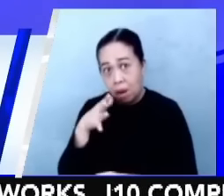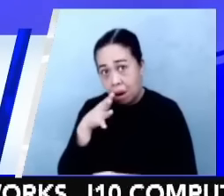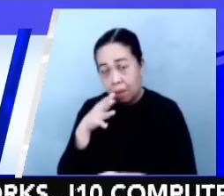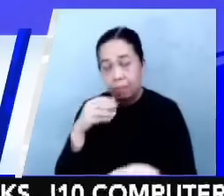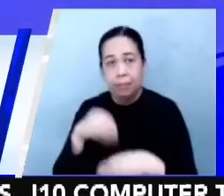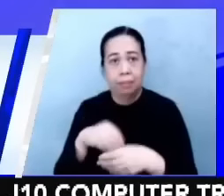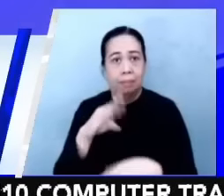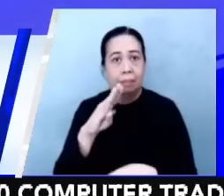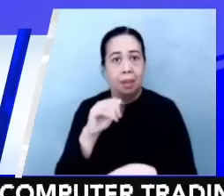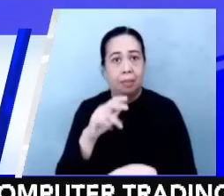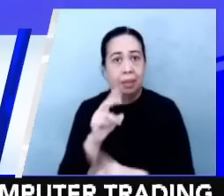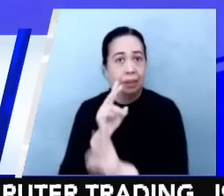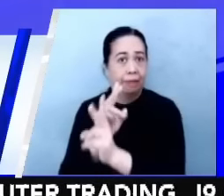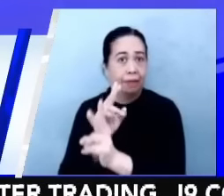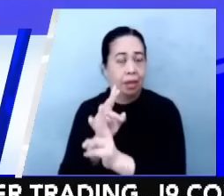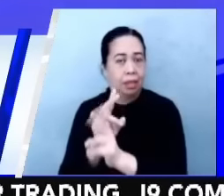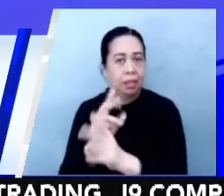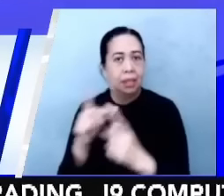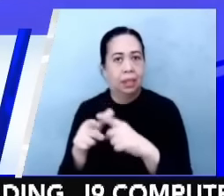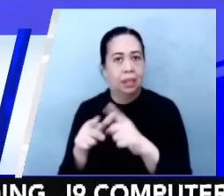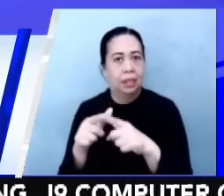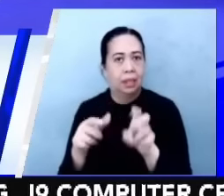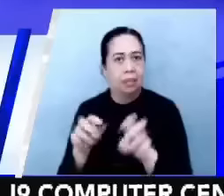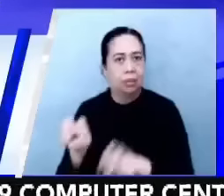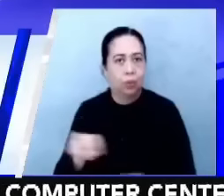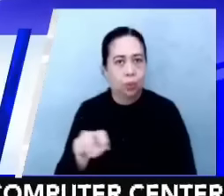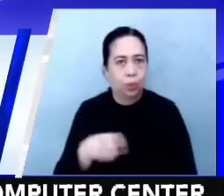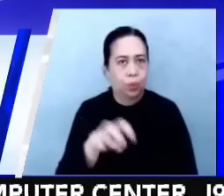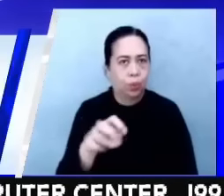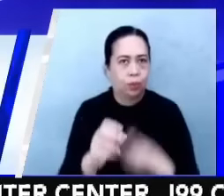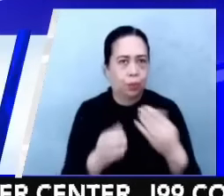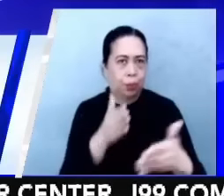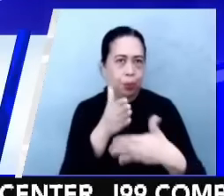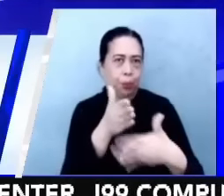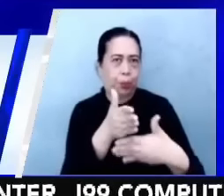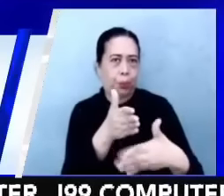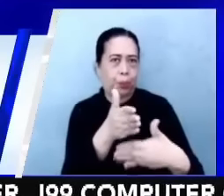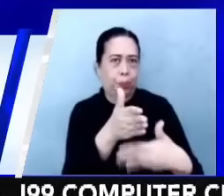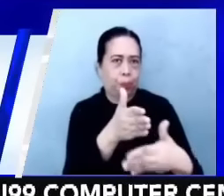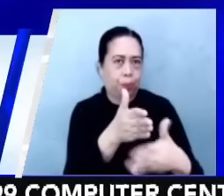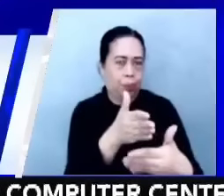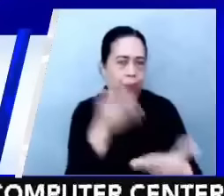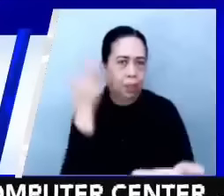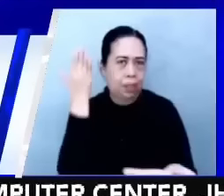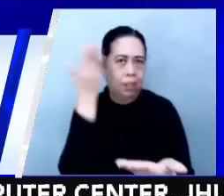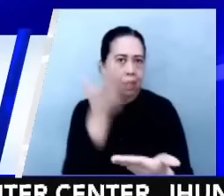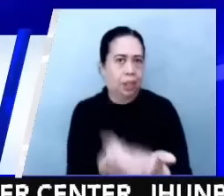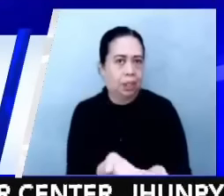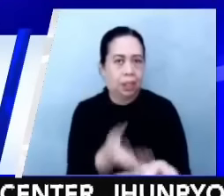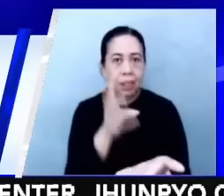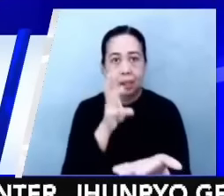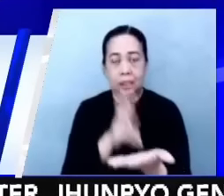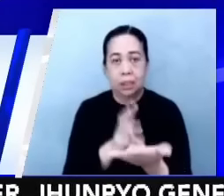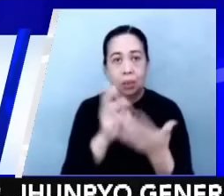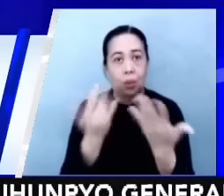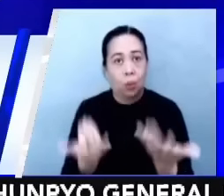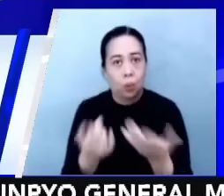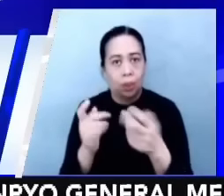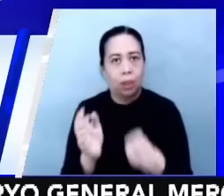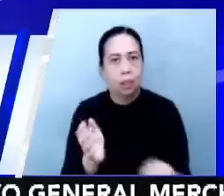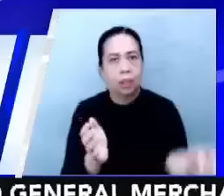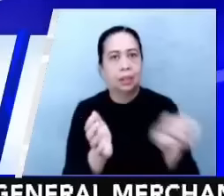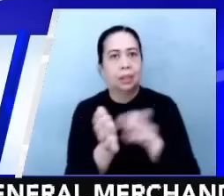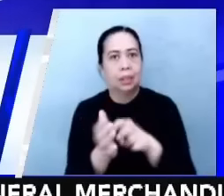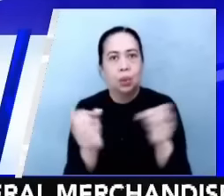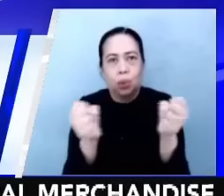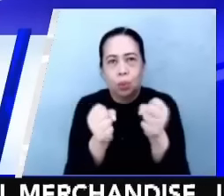van tapos Naglakbay na ng ilang oras tapos dumating sa isang lokasyon kung saan sumakay ng maliit na puting